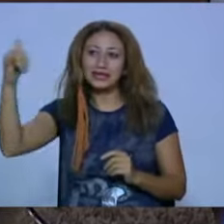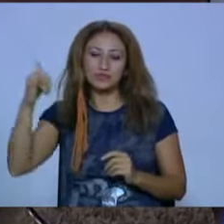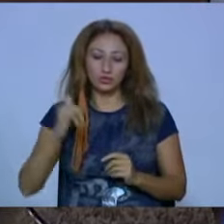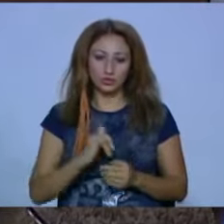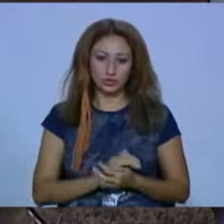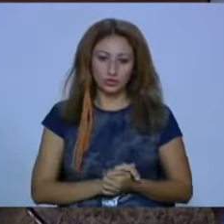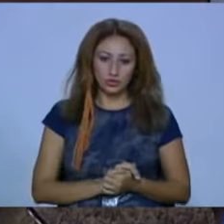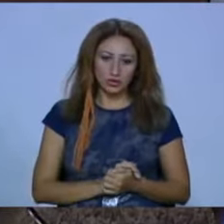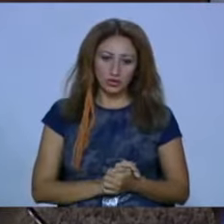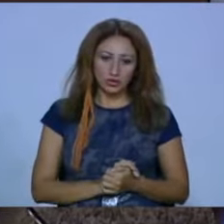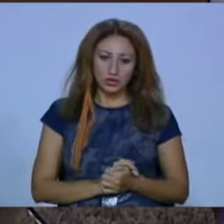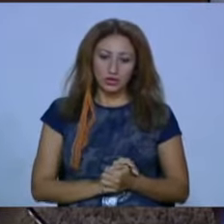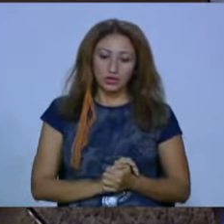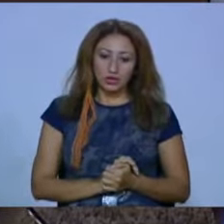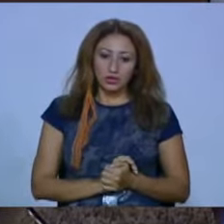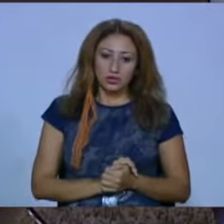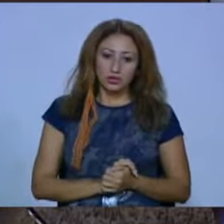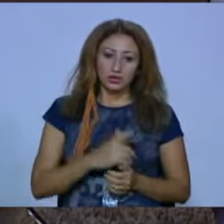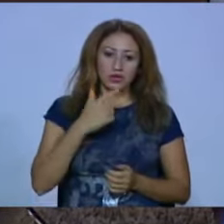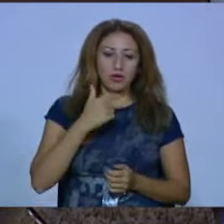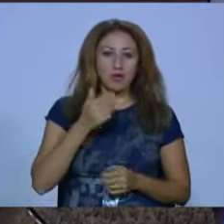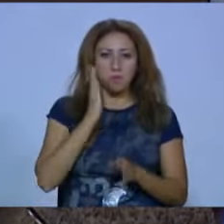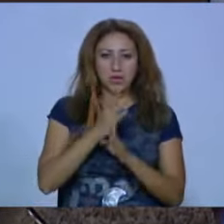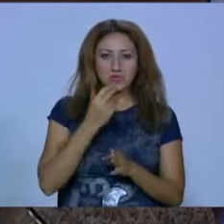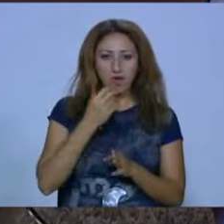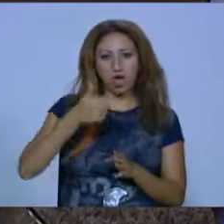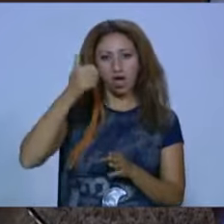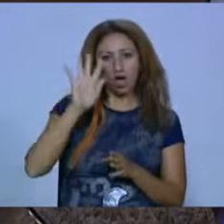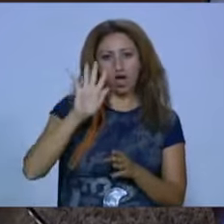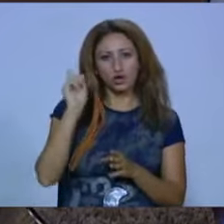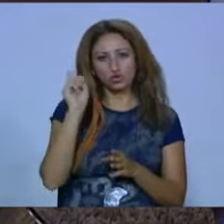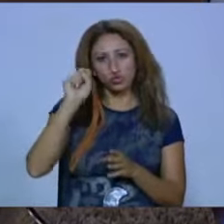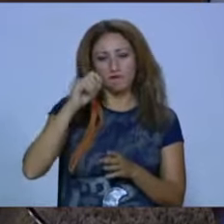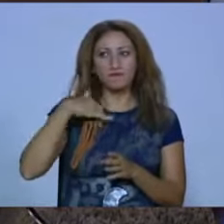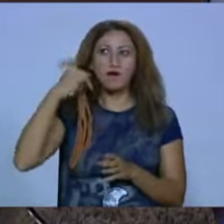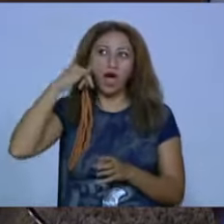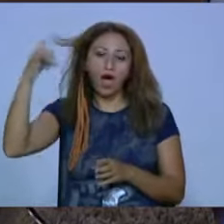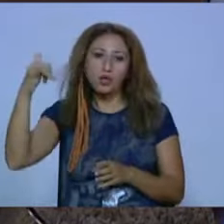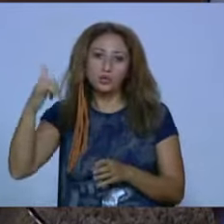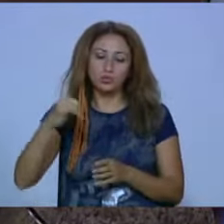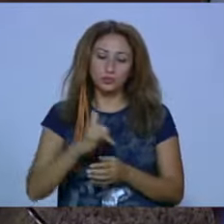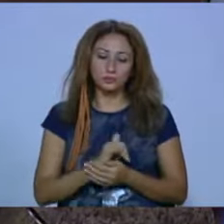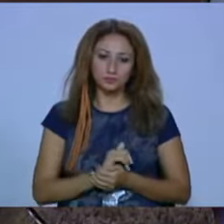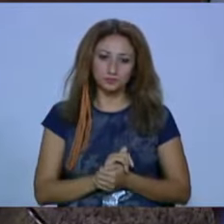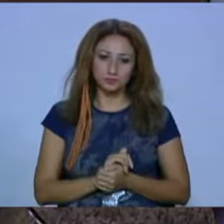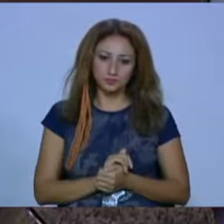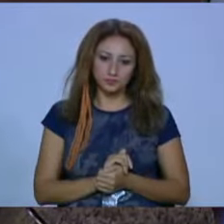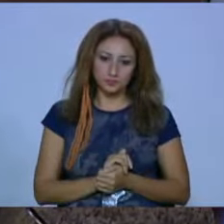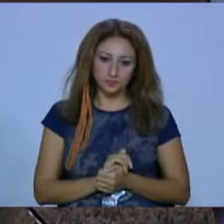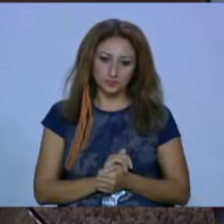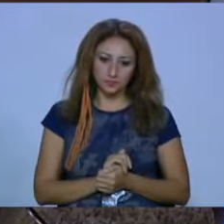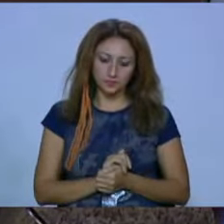اشوف مين كان اشرف عبد البشير، فكلمت اشرف فبيرد علي. كانت